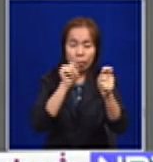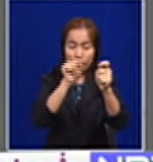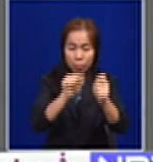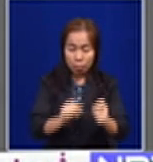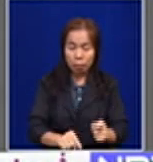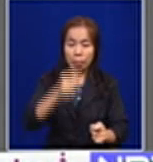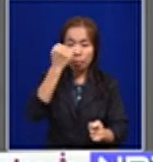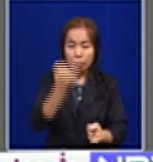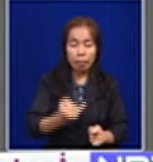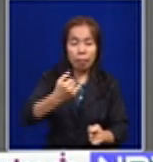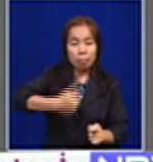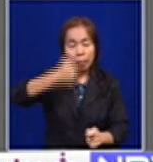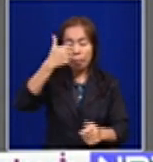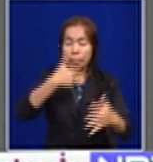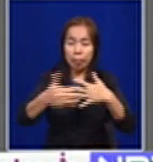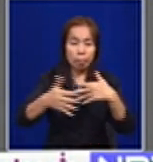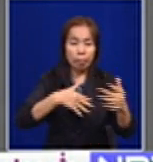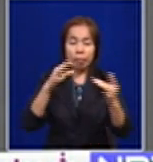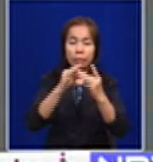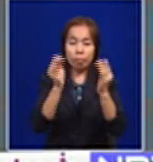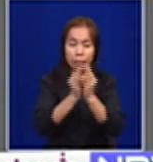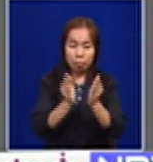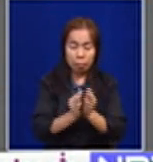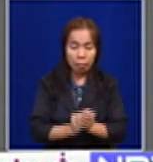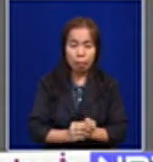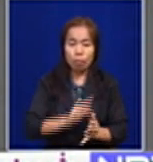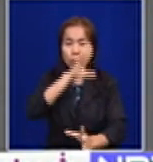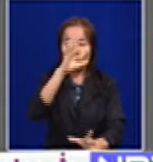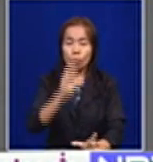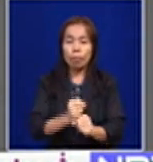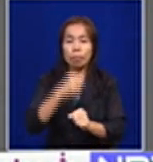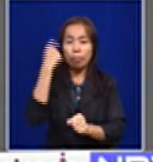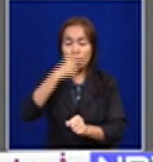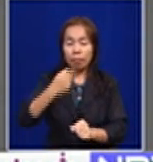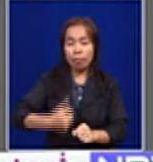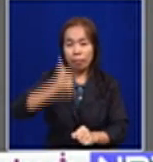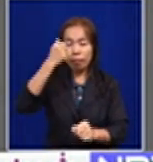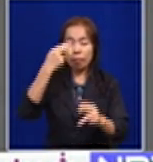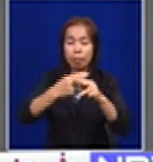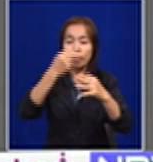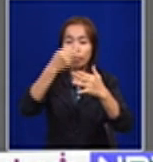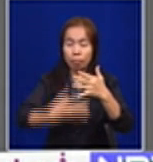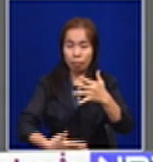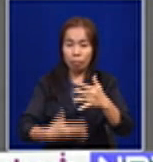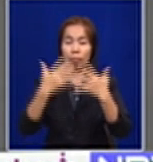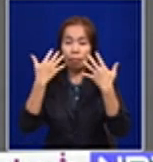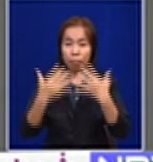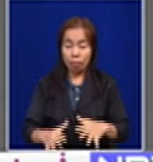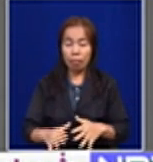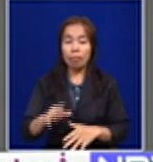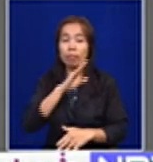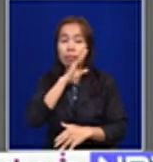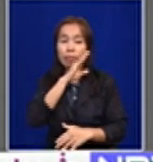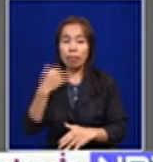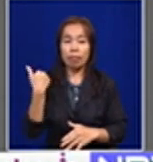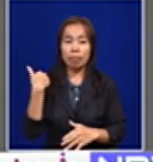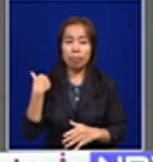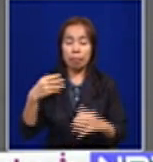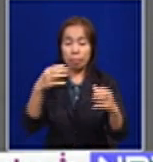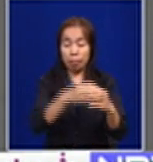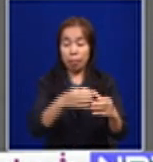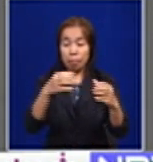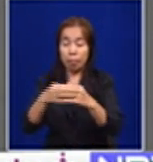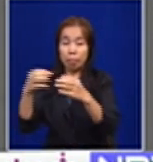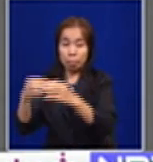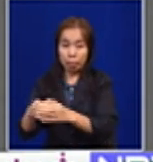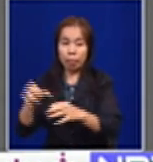จะแพ้หรือชนะมารวมกันเพื่อหาว่าแต่ละพรรคจะได้โควต้าส.ส.รวมจำนวนกี่คนและหากพรรคได้ส.ส.แบบแบ่งเขตน้อยกว่าโ